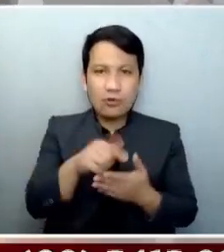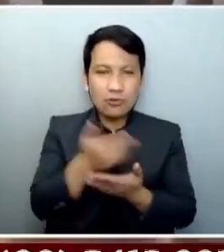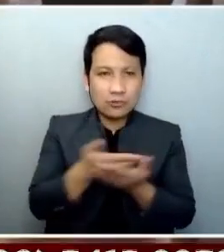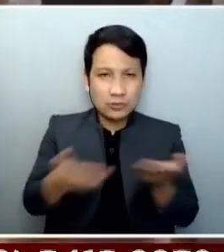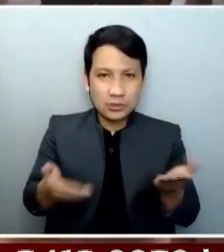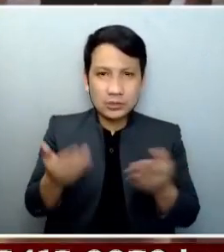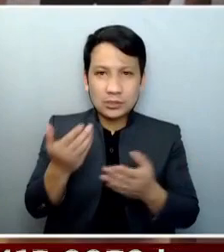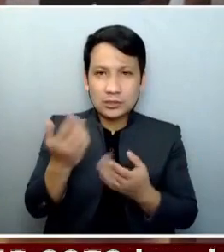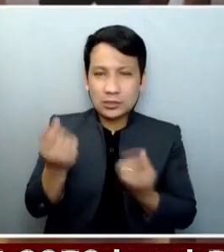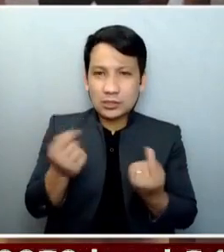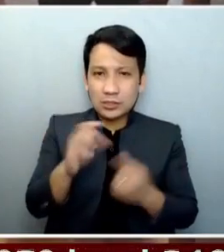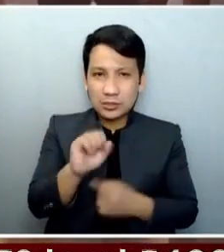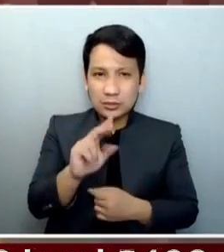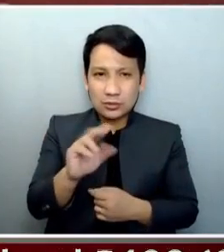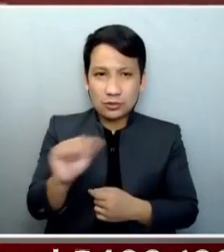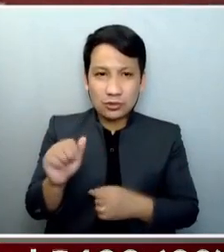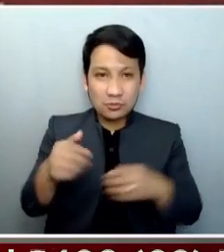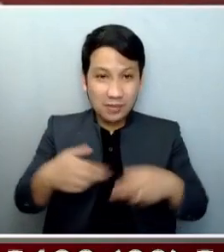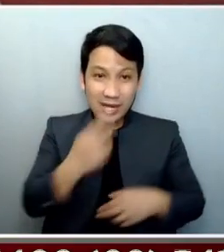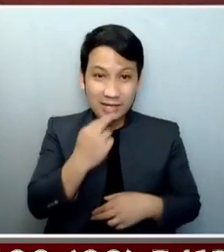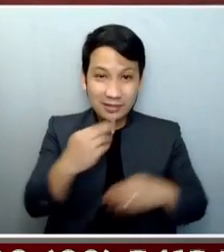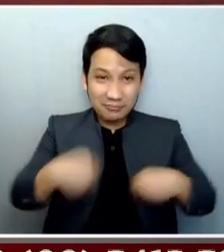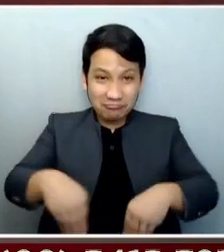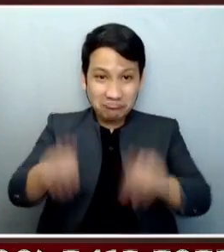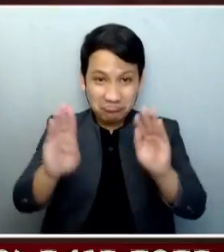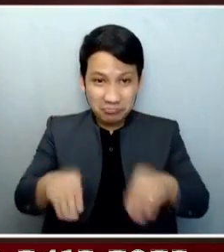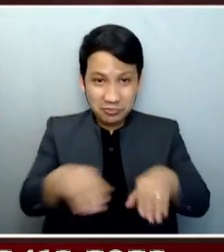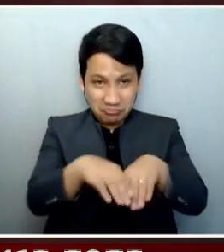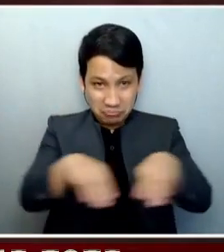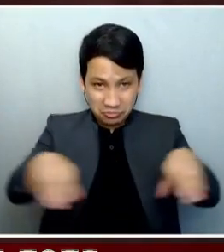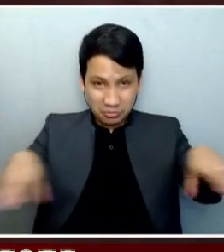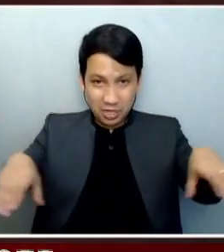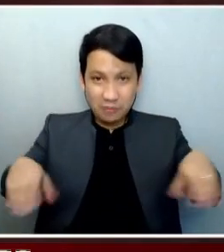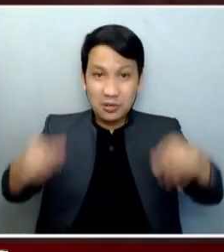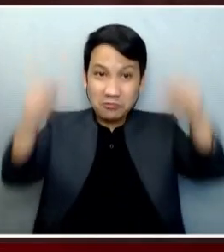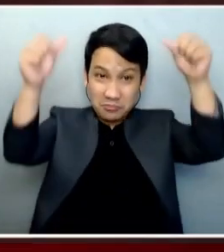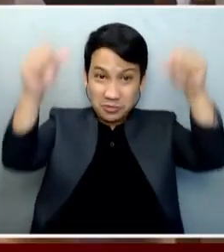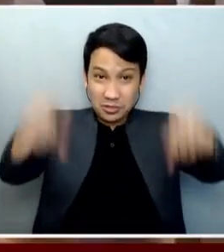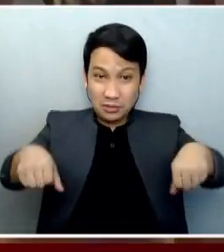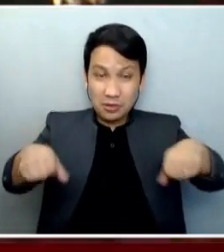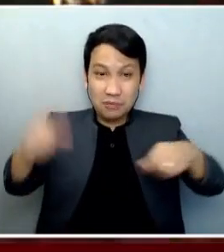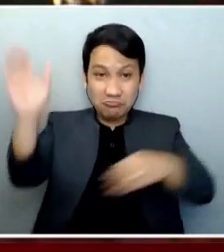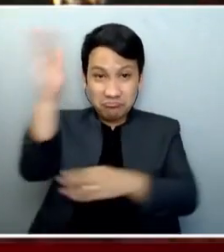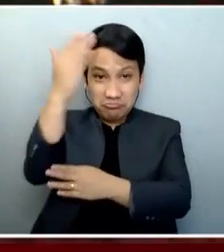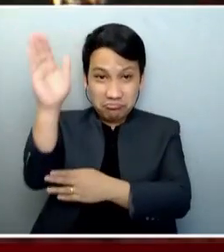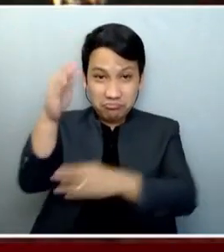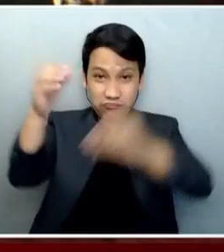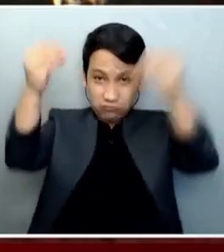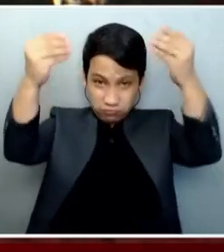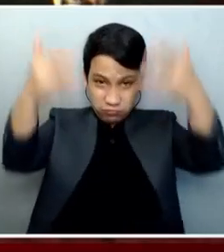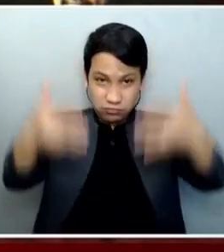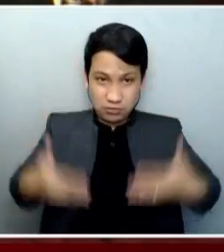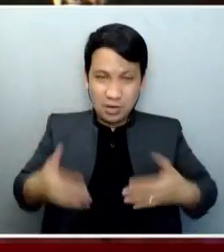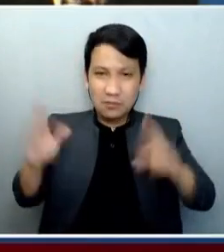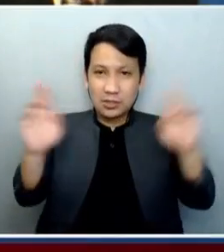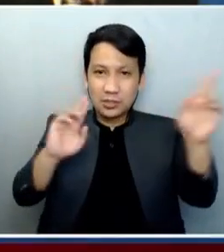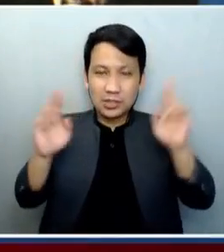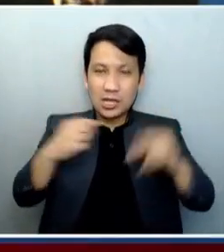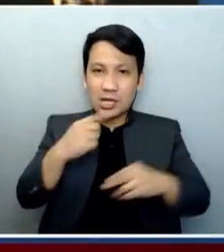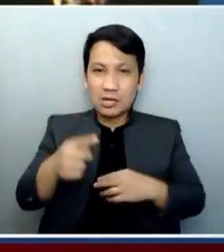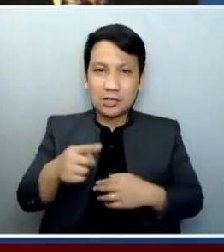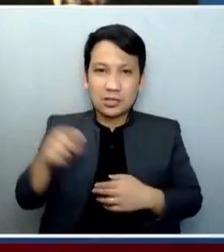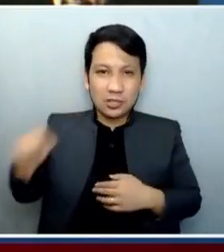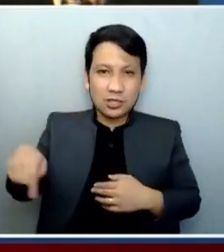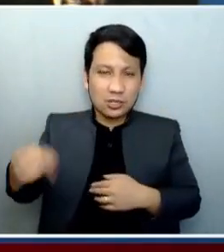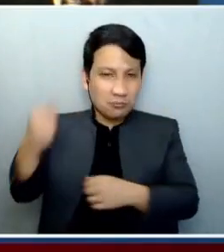SONA. Nakalatag na ang red carpet sa mga lobby at naikabit na rin ang bandila sa session hall. Handa na rin ang mga magpoprotesta sa araw